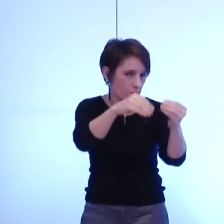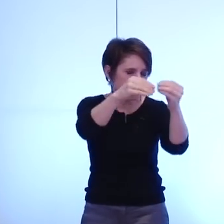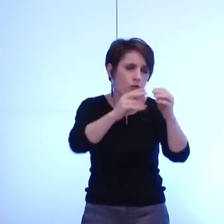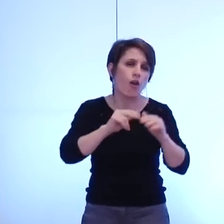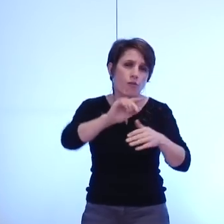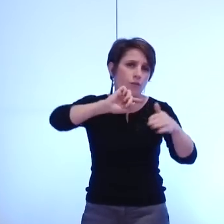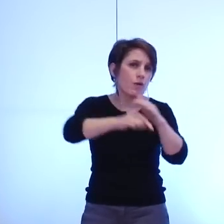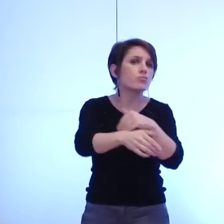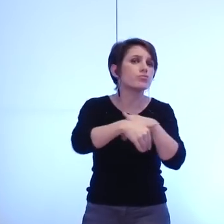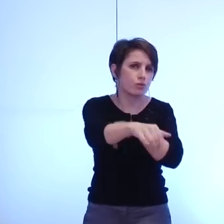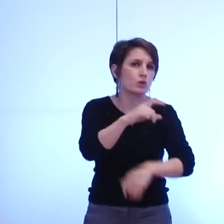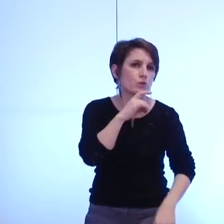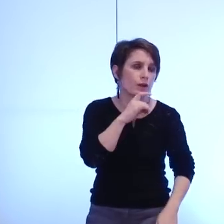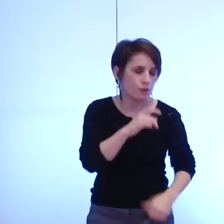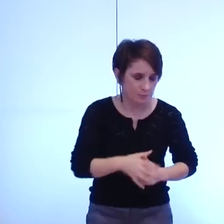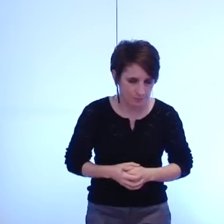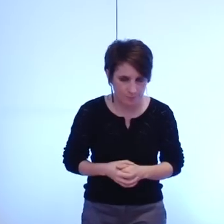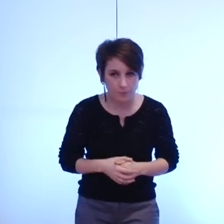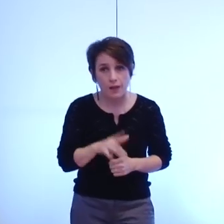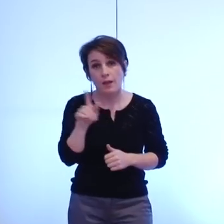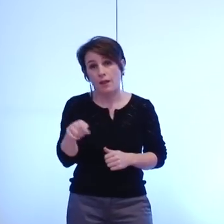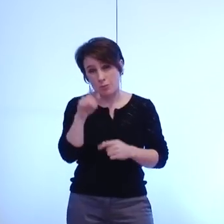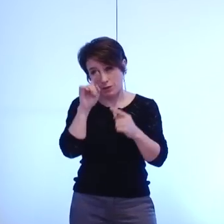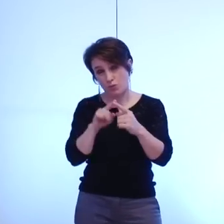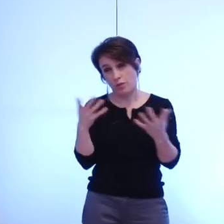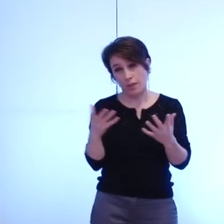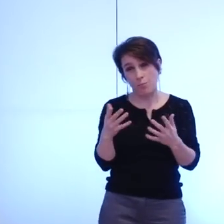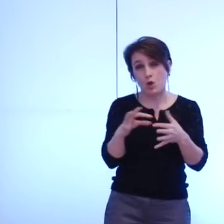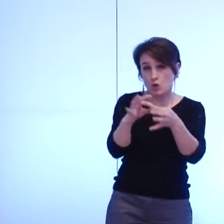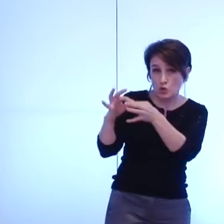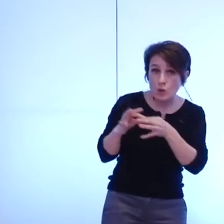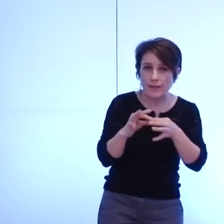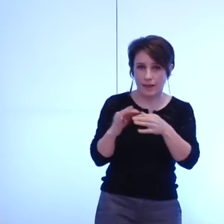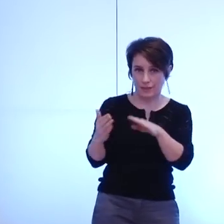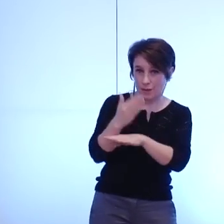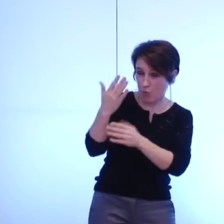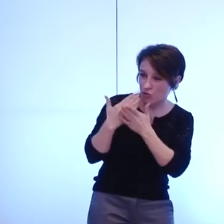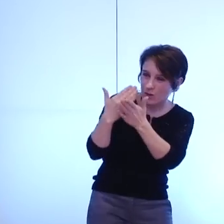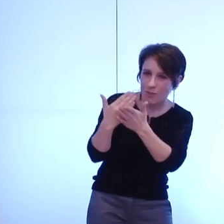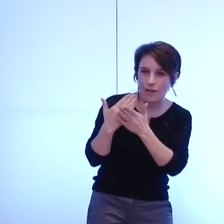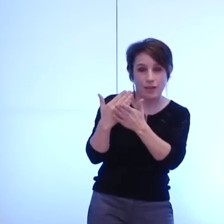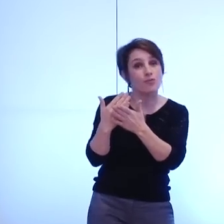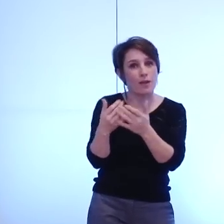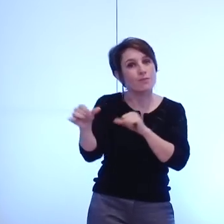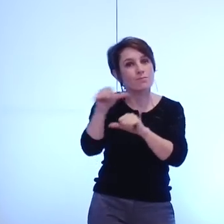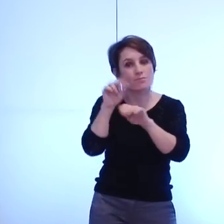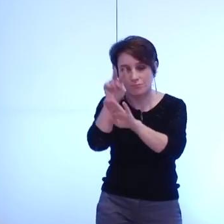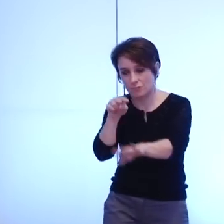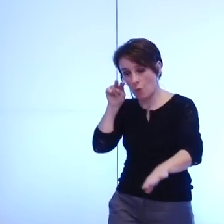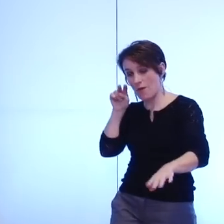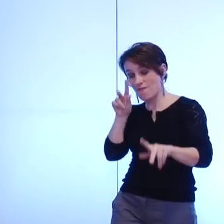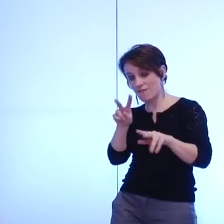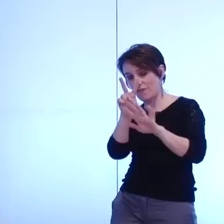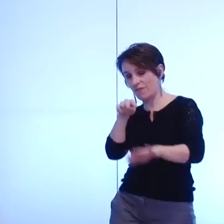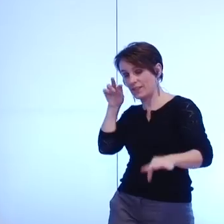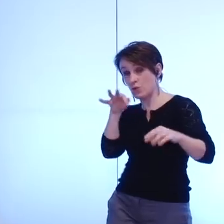dans un instant évidemment la question de la solidarité et des projets partagés passe par une vision de l'aménagement du territoire nous